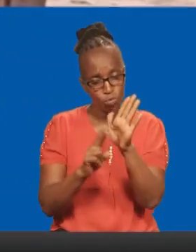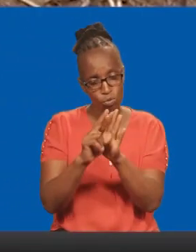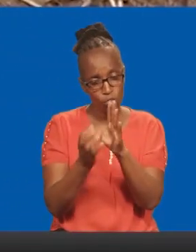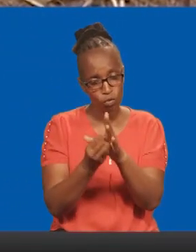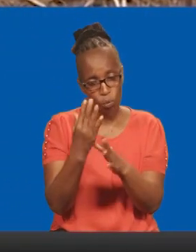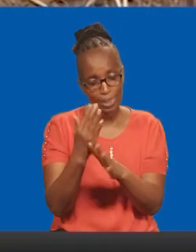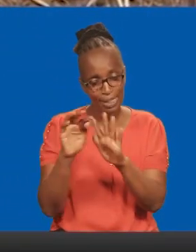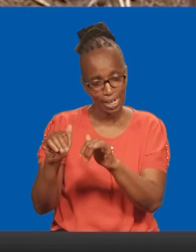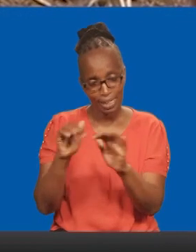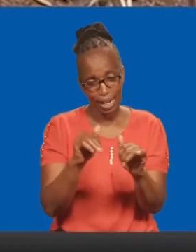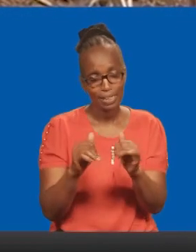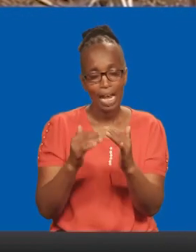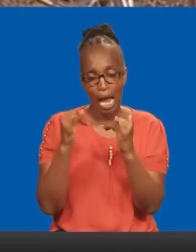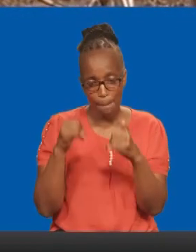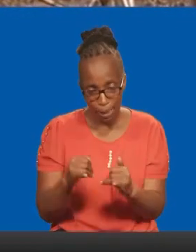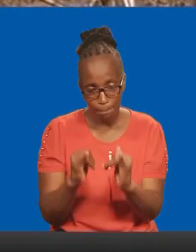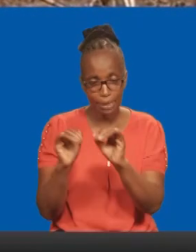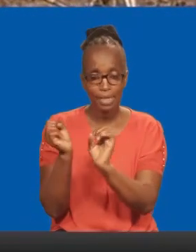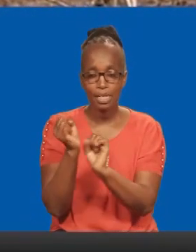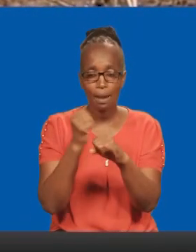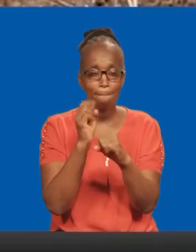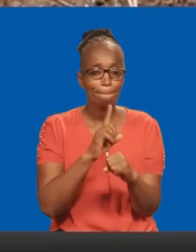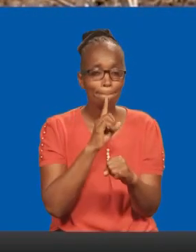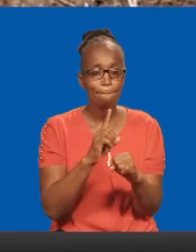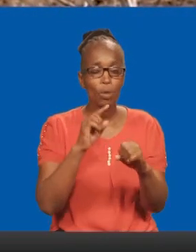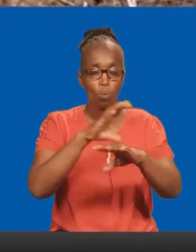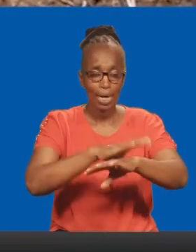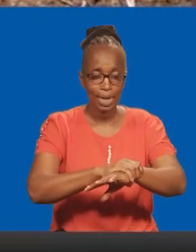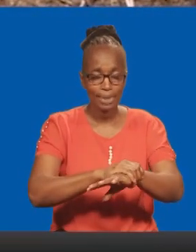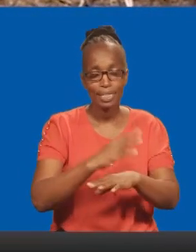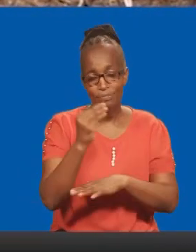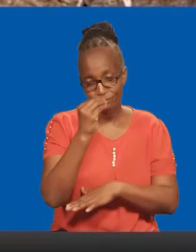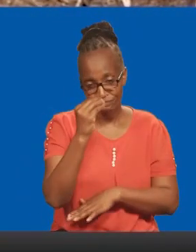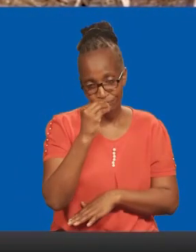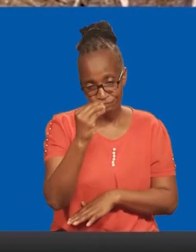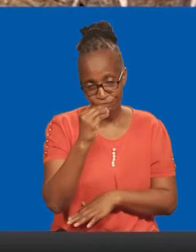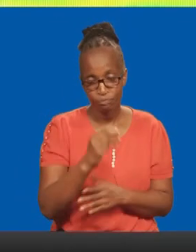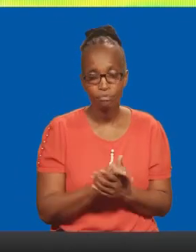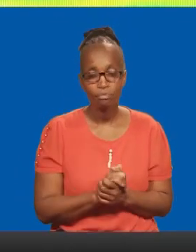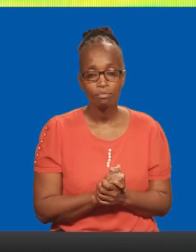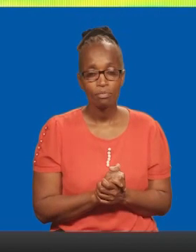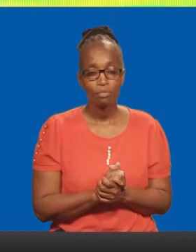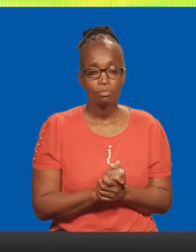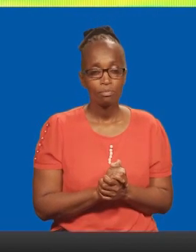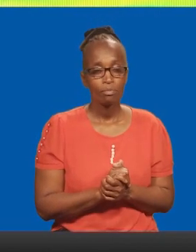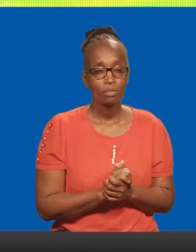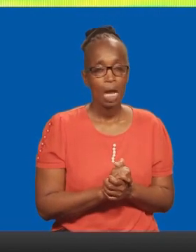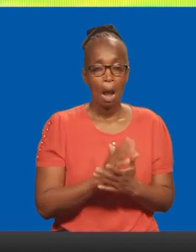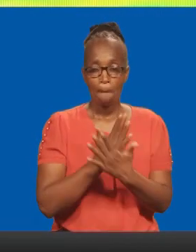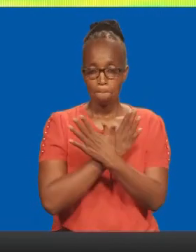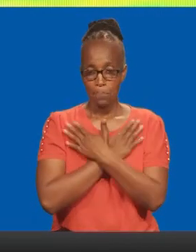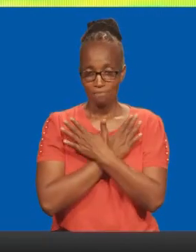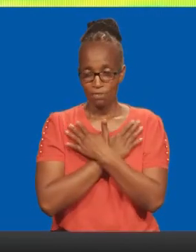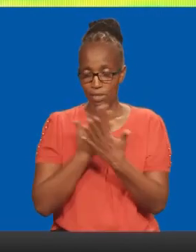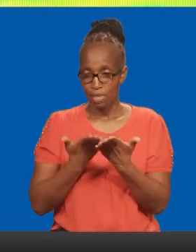na kuyatekeleza ili kuhakikisha kuna upatikanaji wa vyakula. My friends in